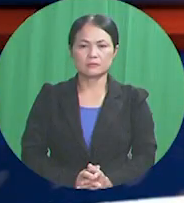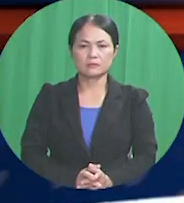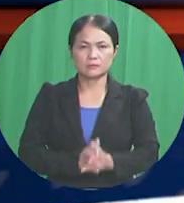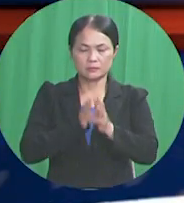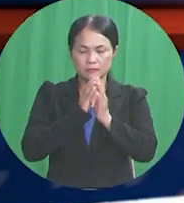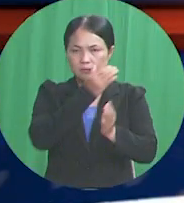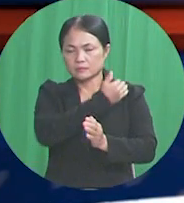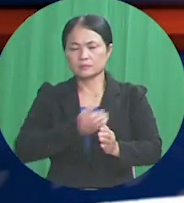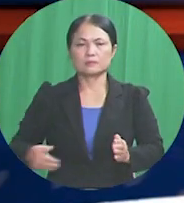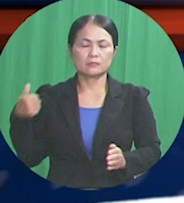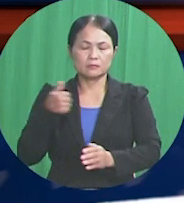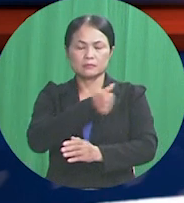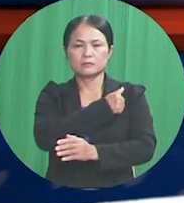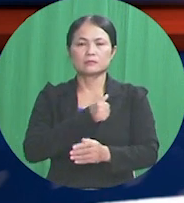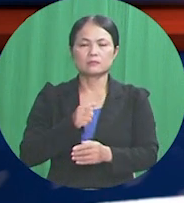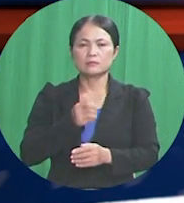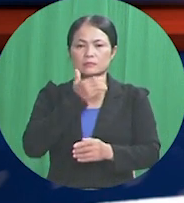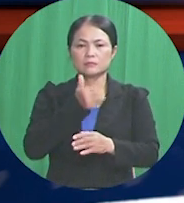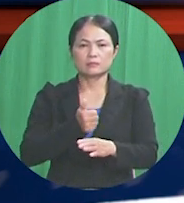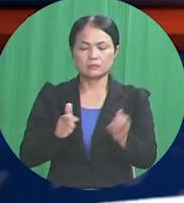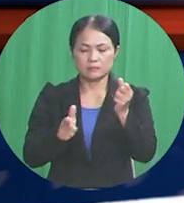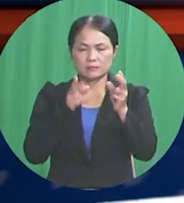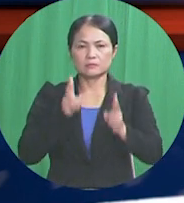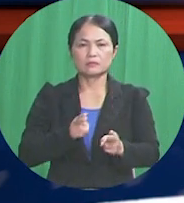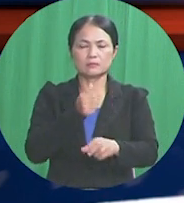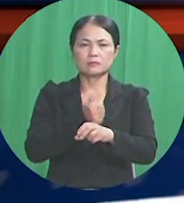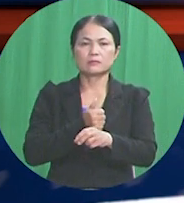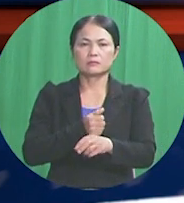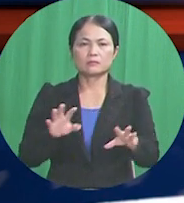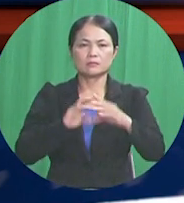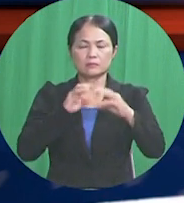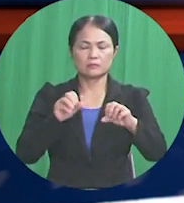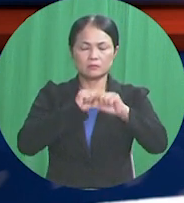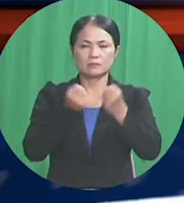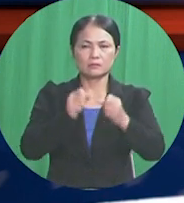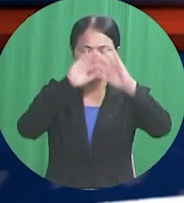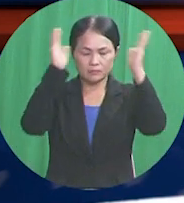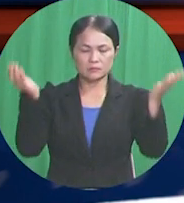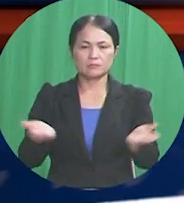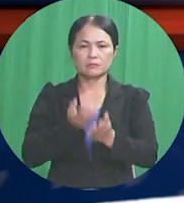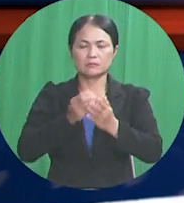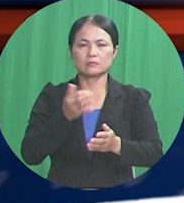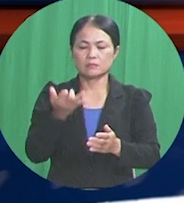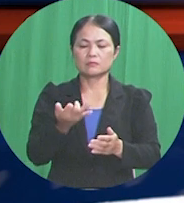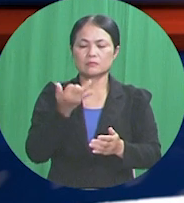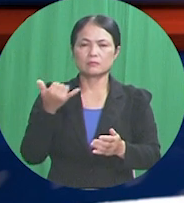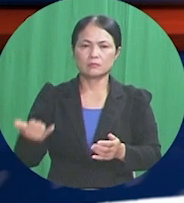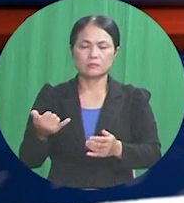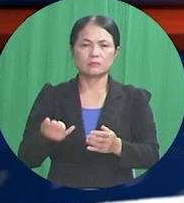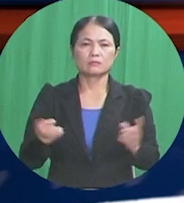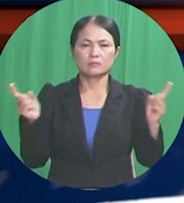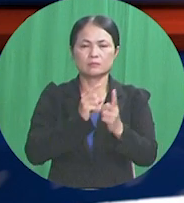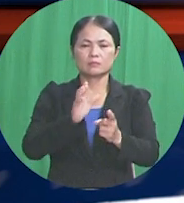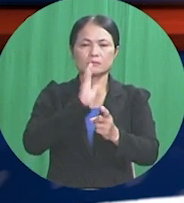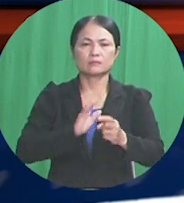สำนักอาเกะมหาปุญญาจักรีเฮงสมรันอนุญาตอิประเทศมหาสนบัติองค์การสหประชาชาติเลือกตีจัดสประมุ่ยโจจูสำ